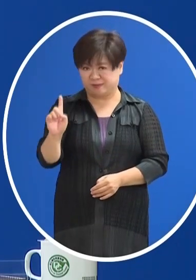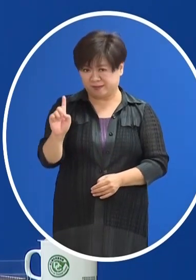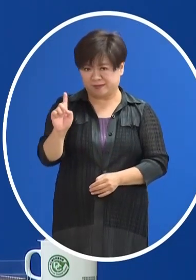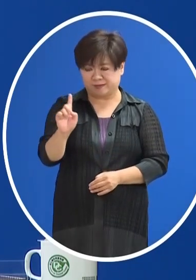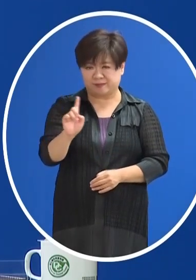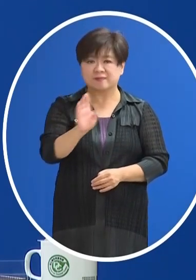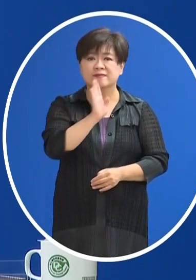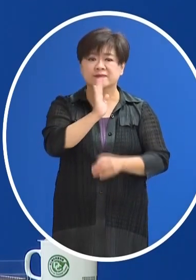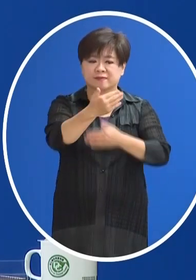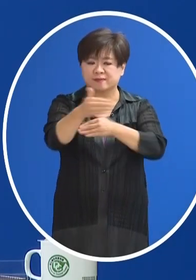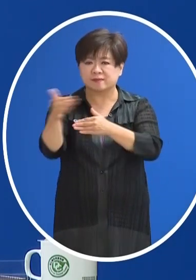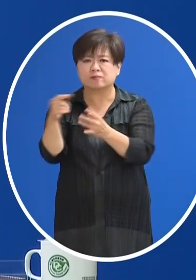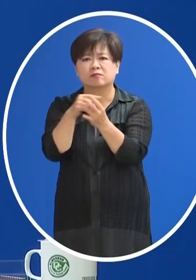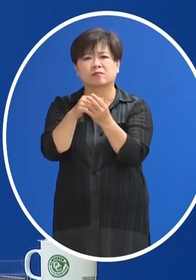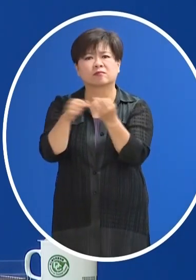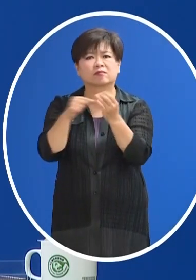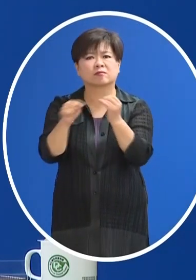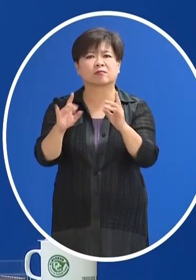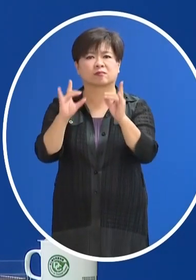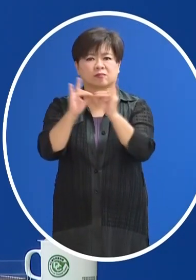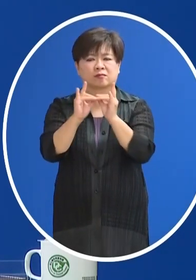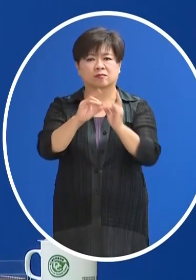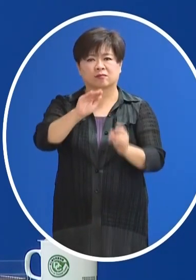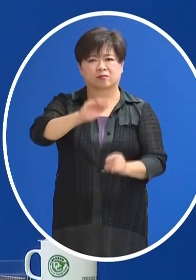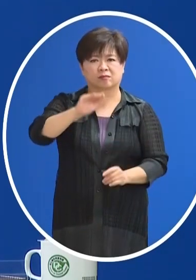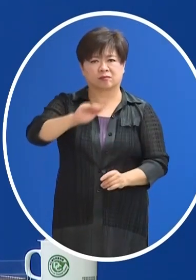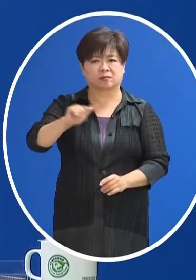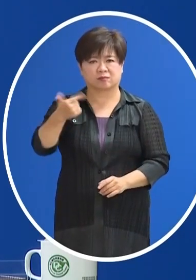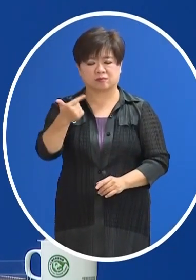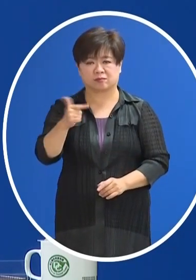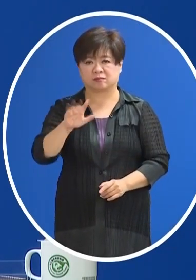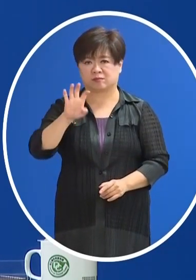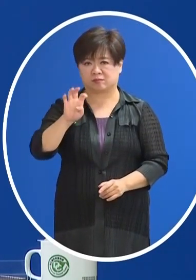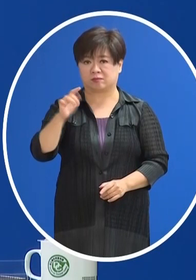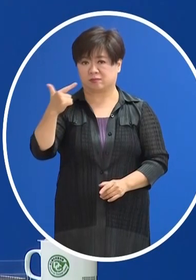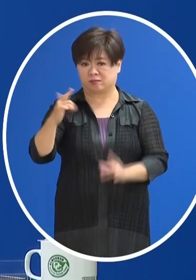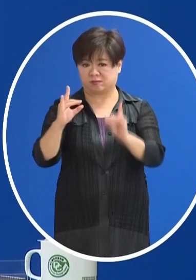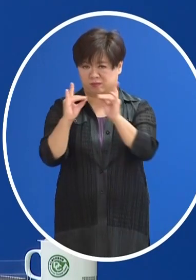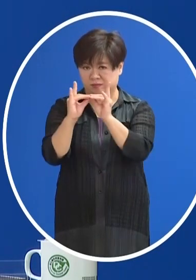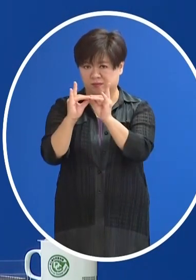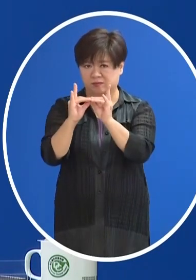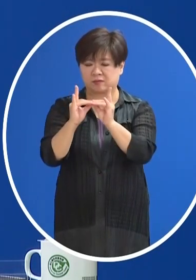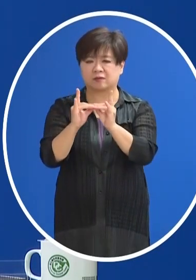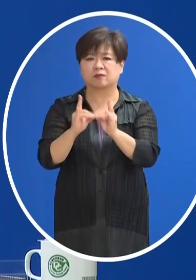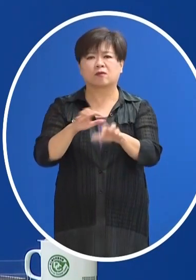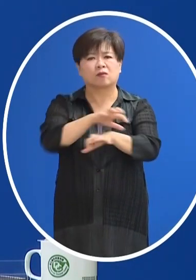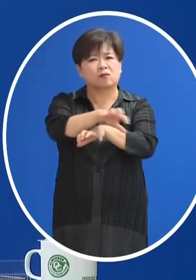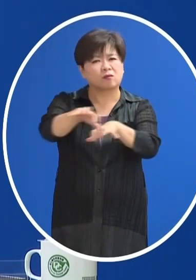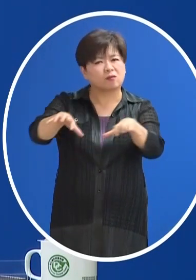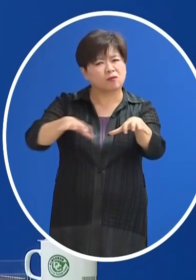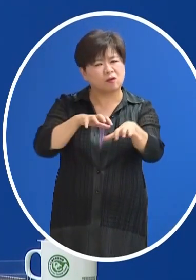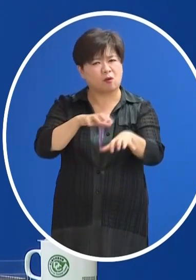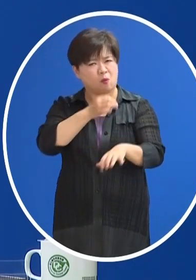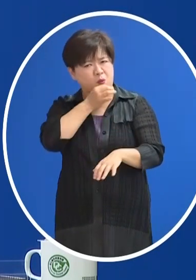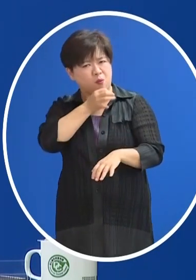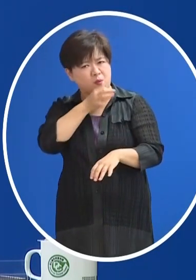4201间，那么床数是9646床。那么空间的部分呢，还余